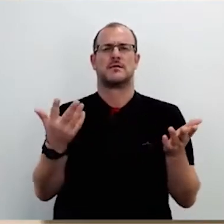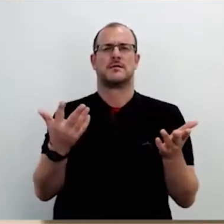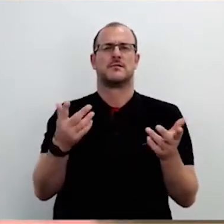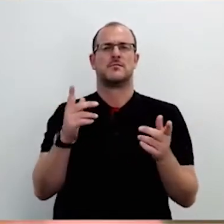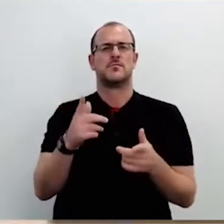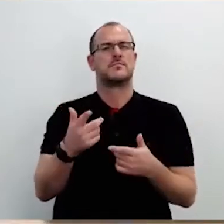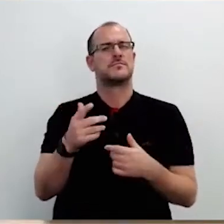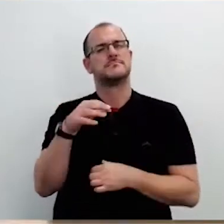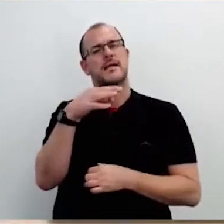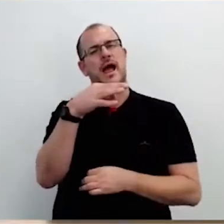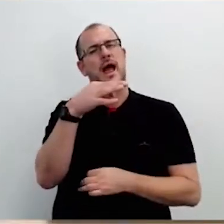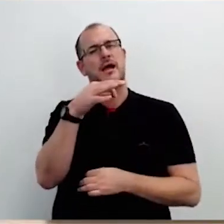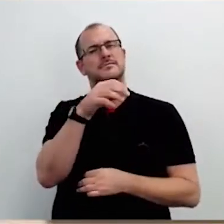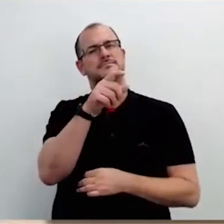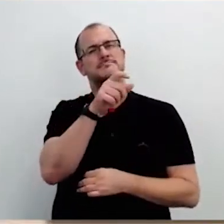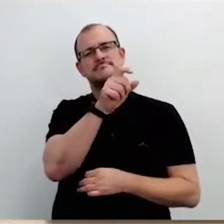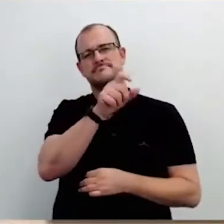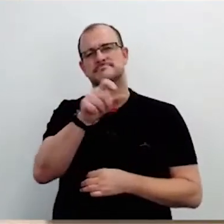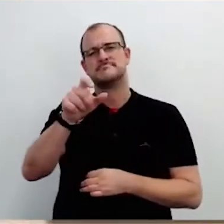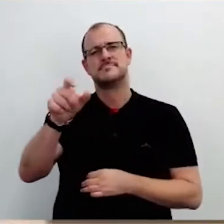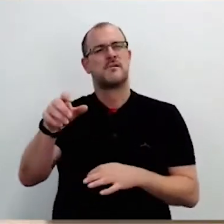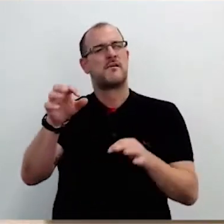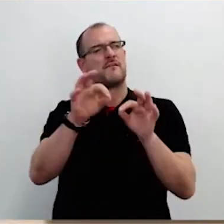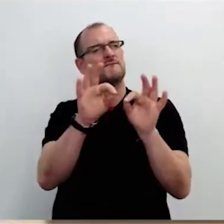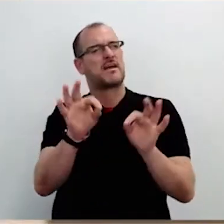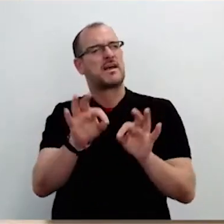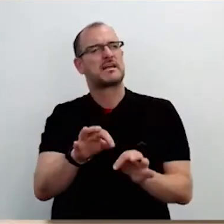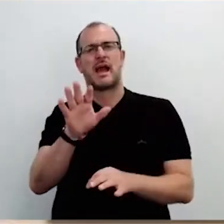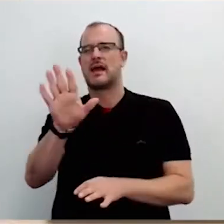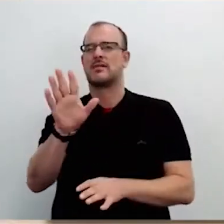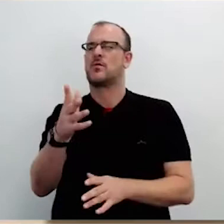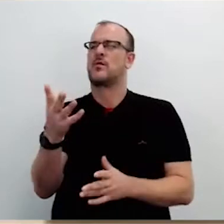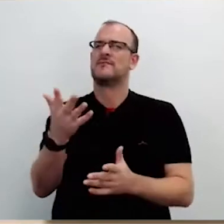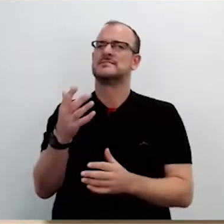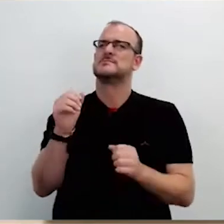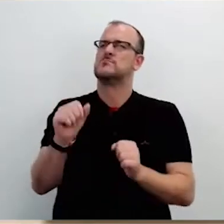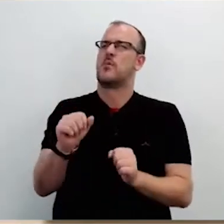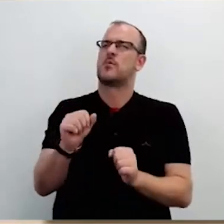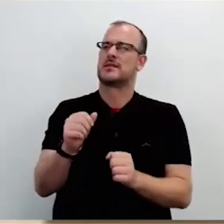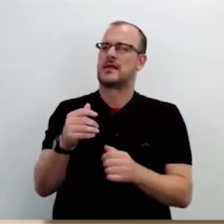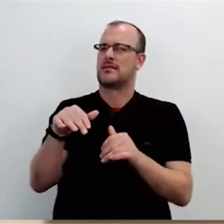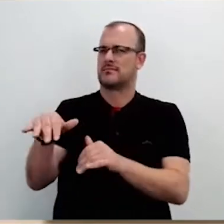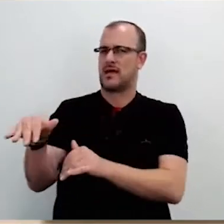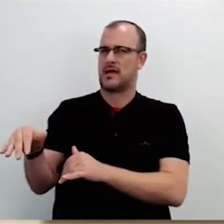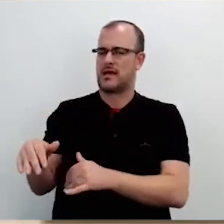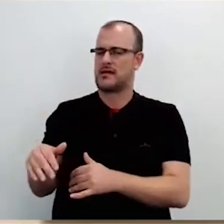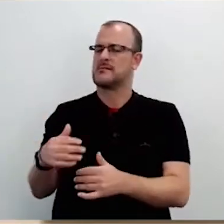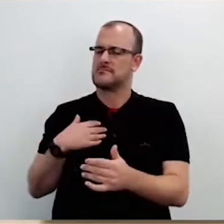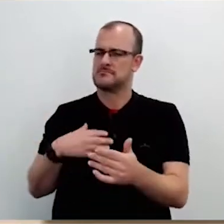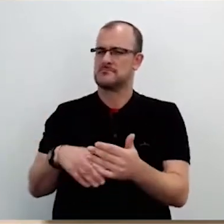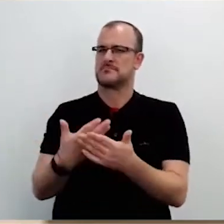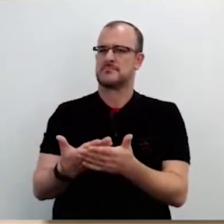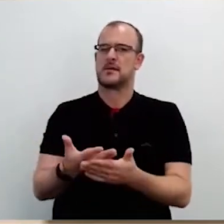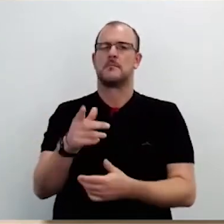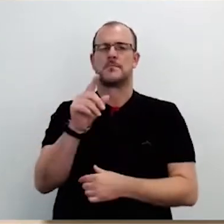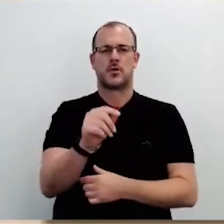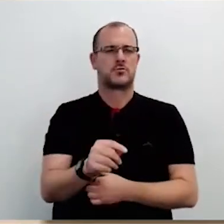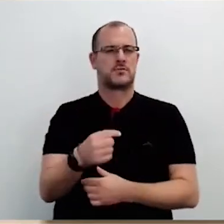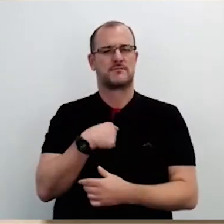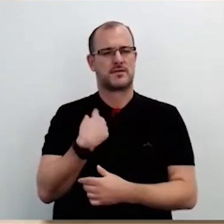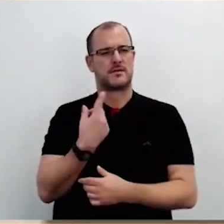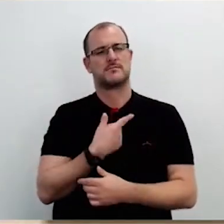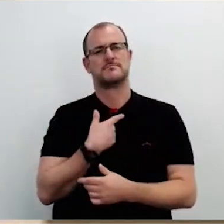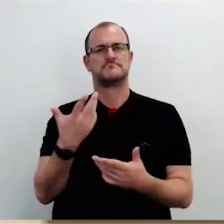den einzelnen Fähigkeiten und auch den entsprechenden monetären Möglichkeiten zu gewährleisten. Das soll heißen, wir